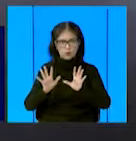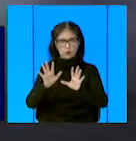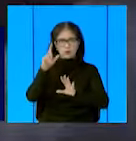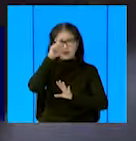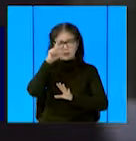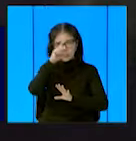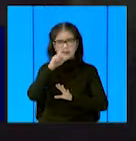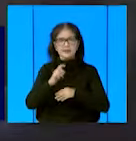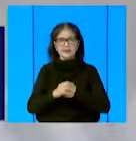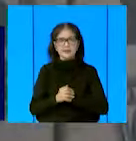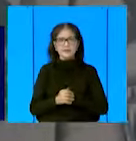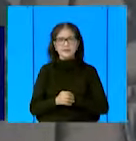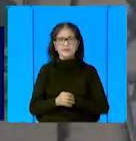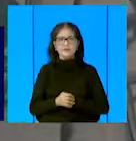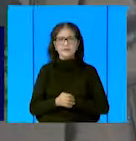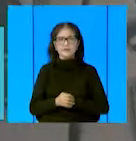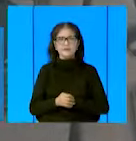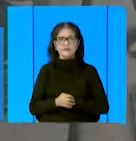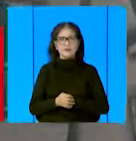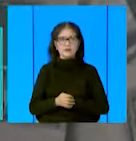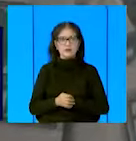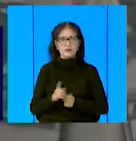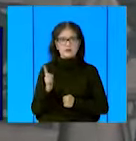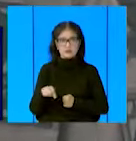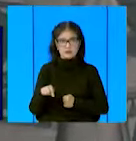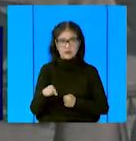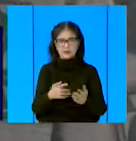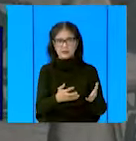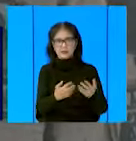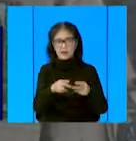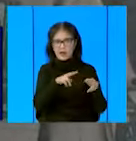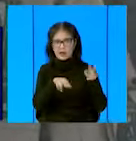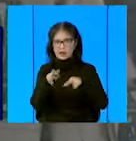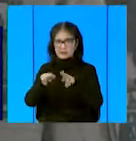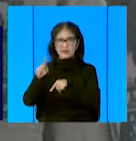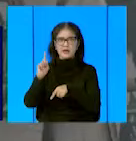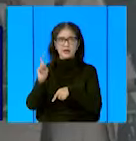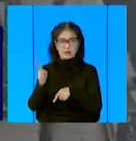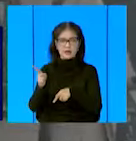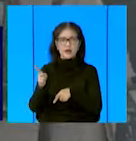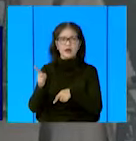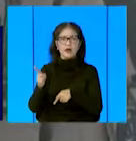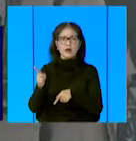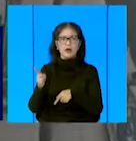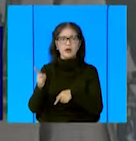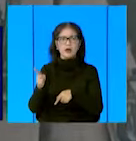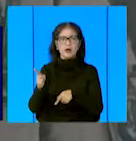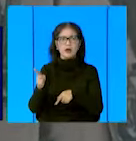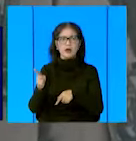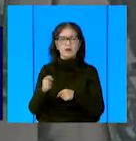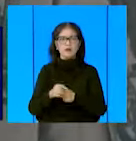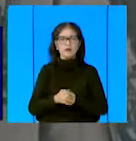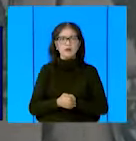Dari Polres sendiri ada 50 personil yang kita kerahkan untuk menyusuri hutan kota Sarolangun. Dari Kodim sendiri 20